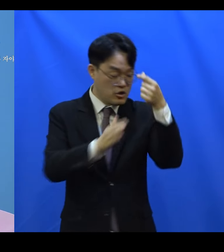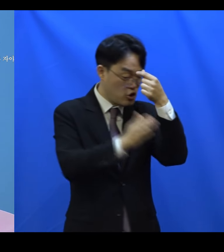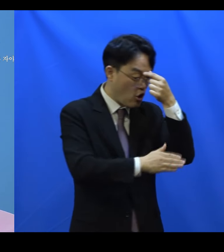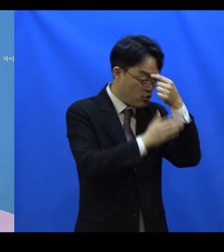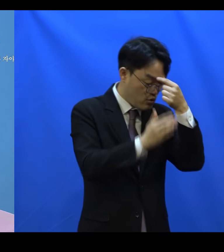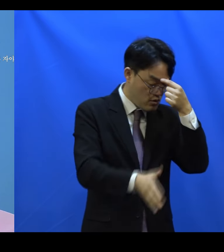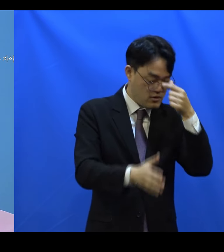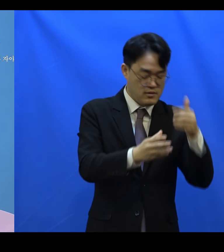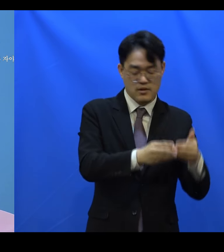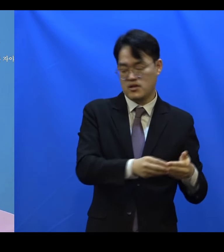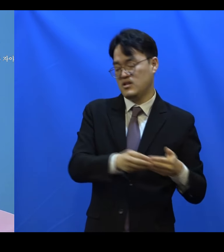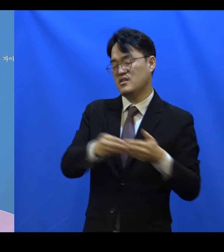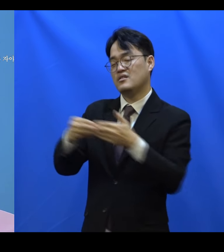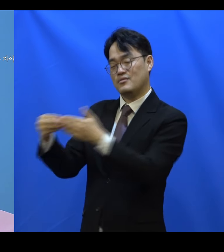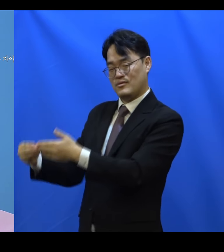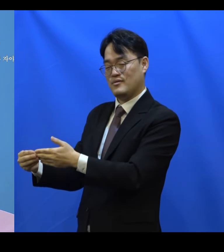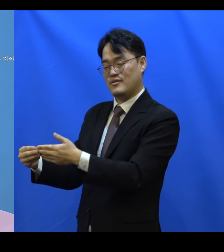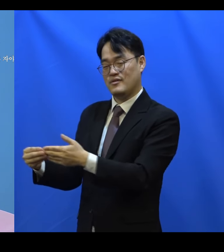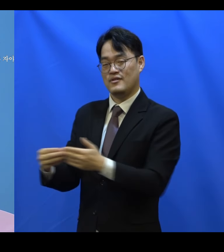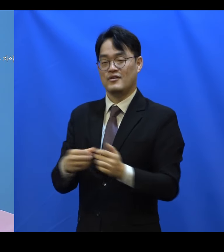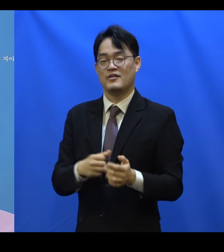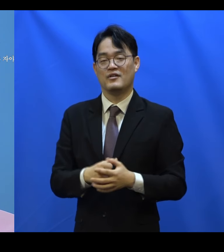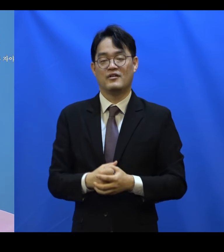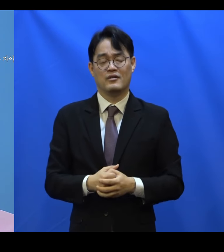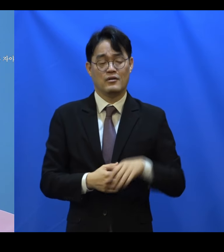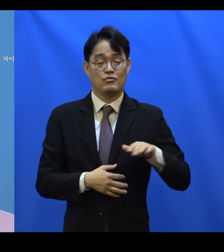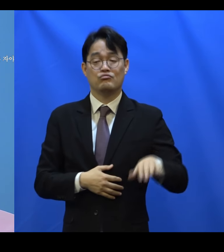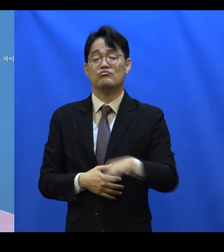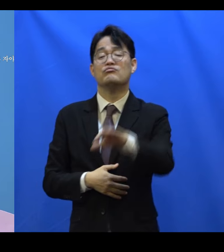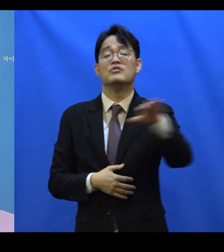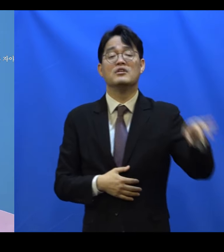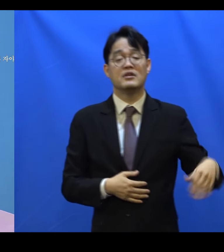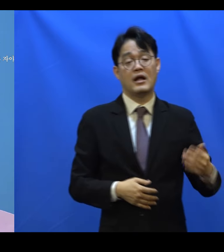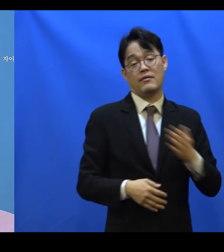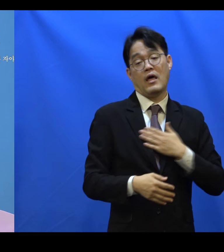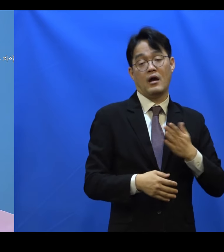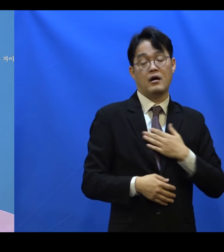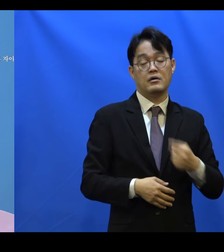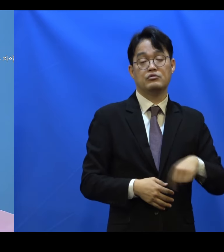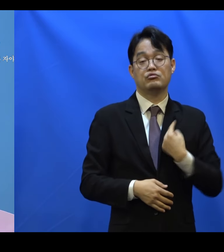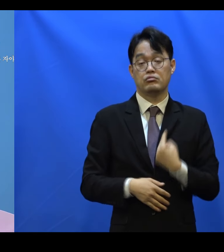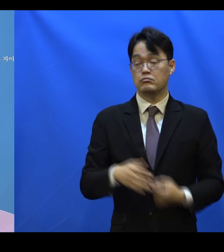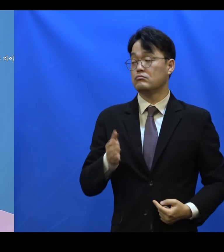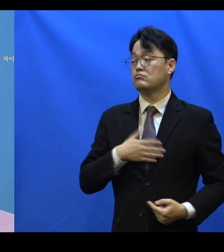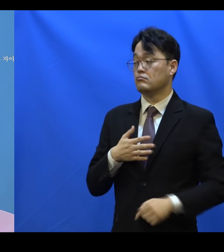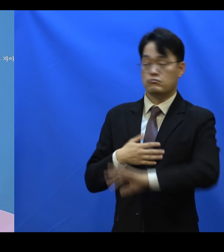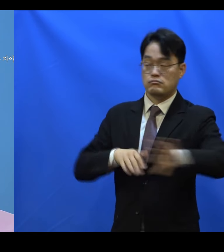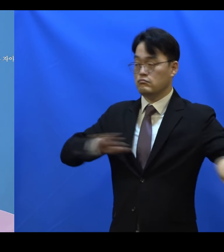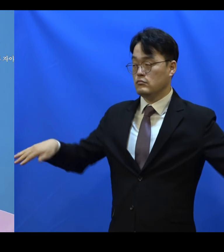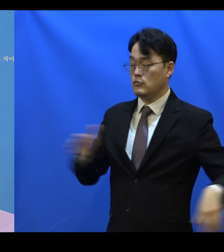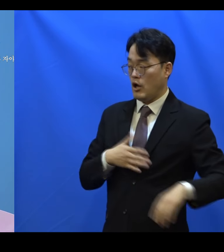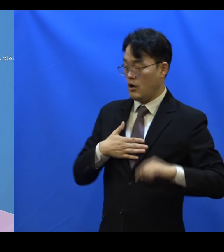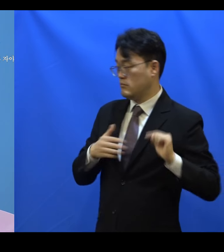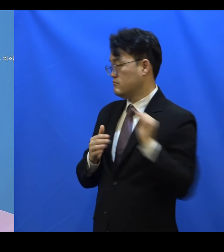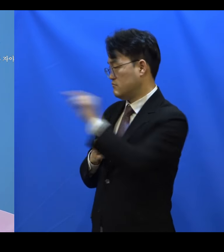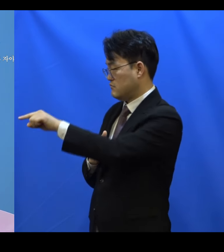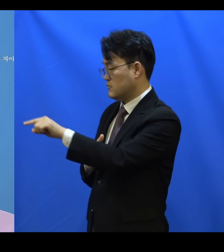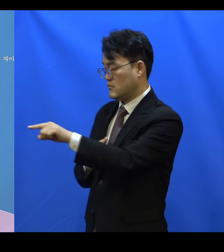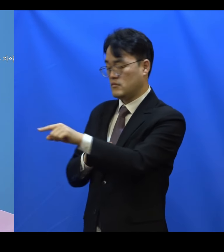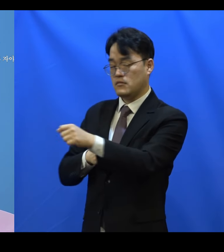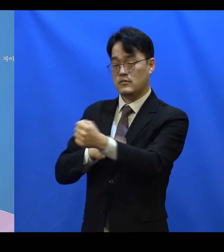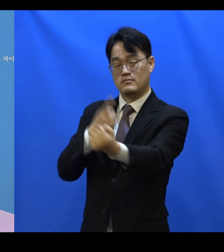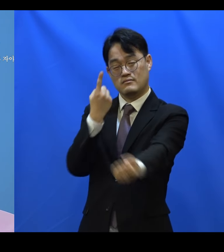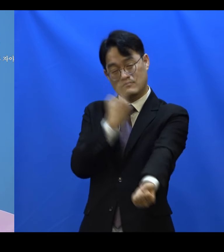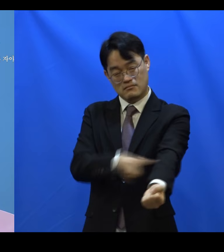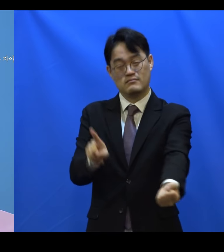거죠. 우리는 내 발로 잔치집에 들어갈 자격이 없어요. 그분이 인도해 주셔야 돼요.